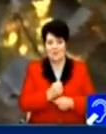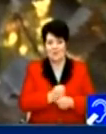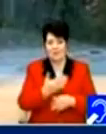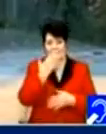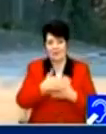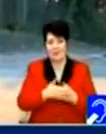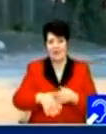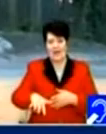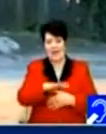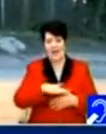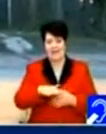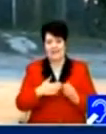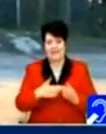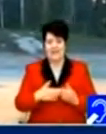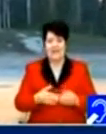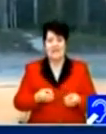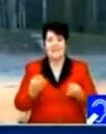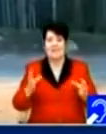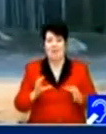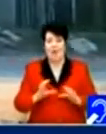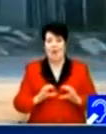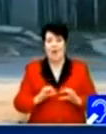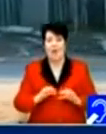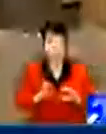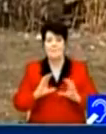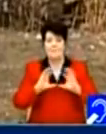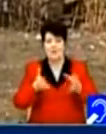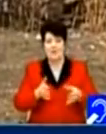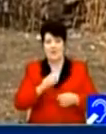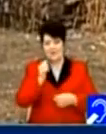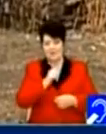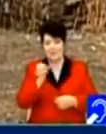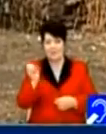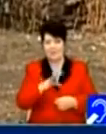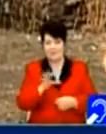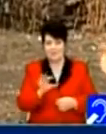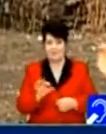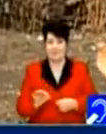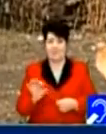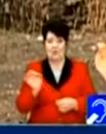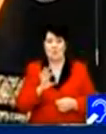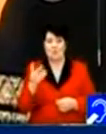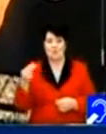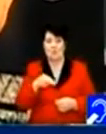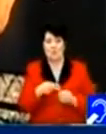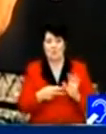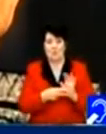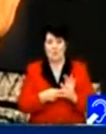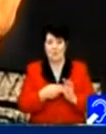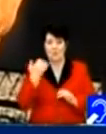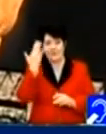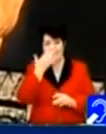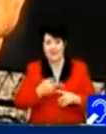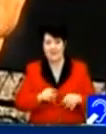lângă casă. Ziua Mondială a Femeilor din Mediul Rural este marcată anual pe 15 octombrie din anul 2008. Ideea